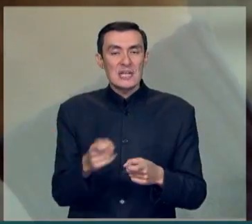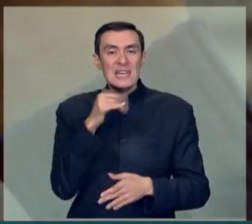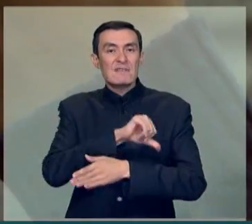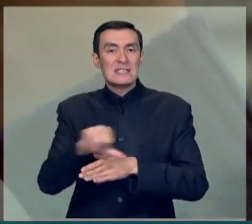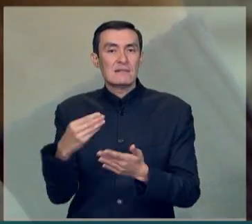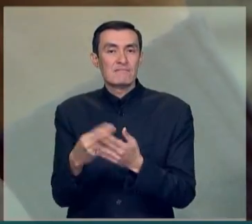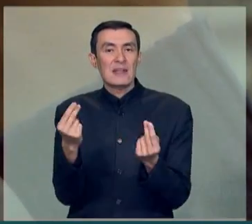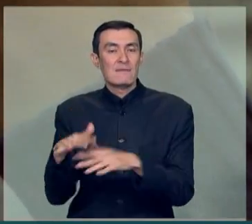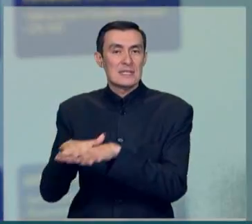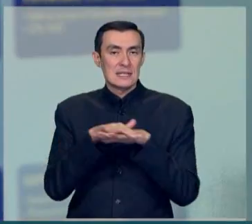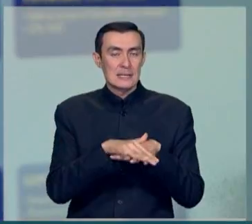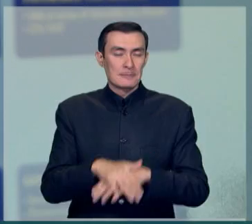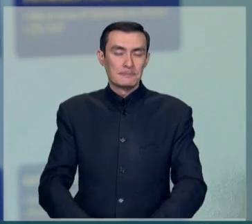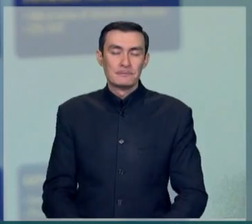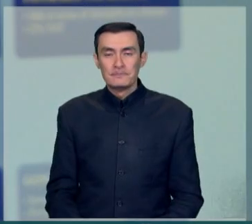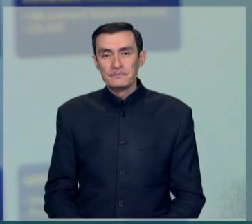инвестиций